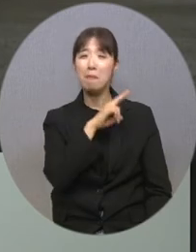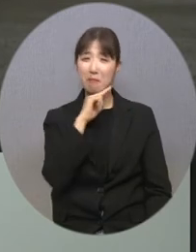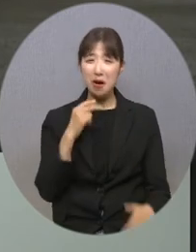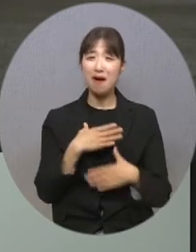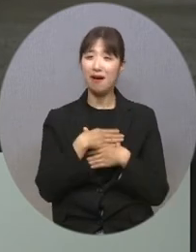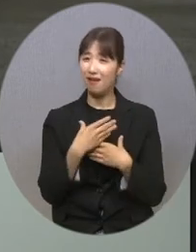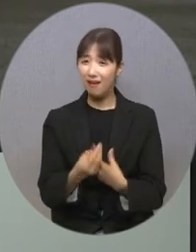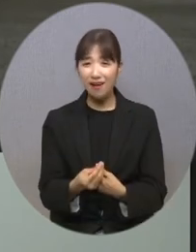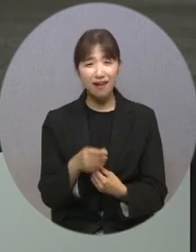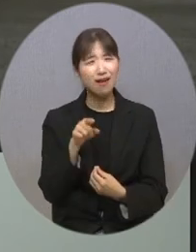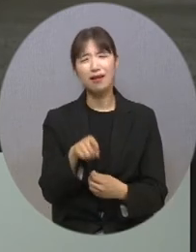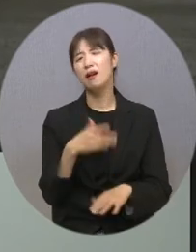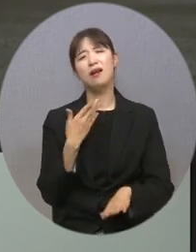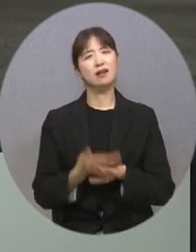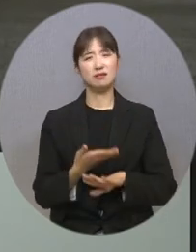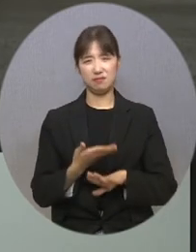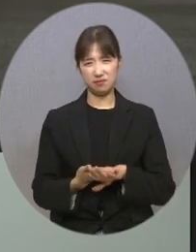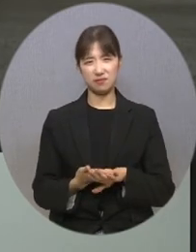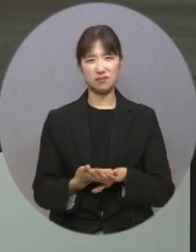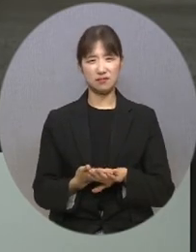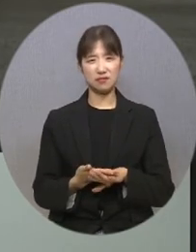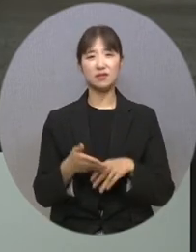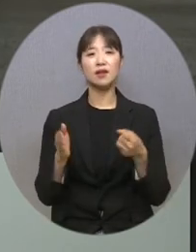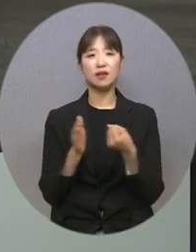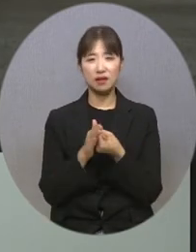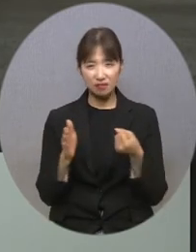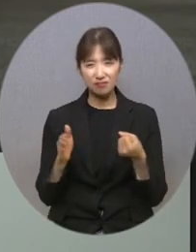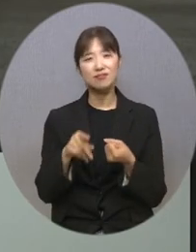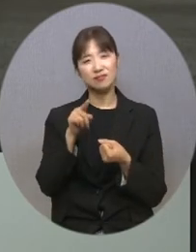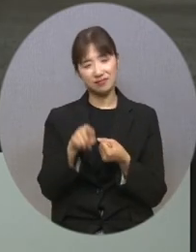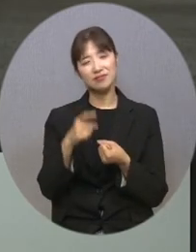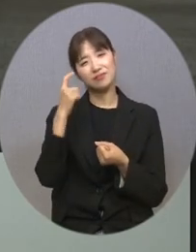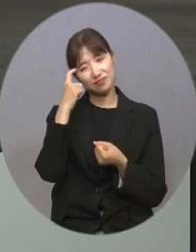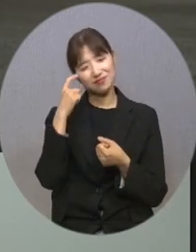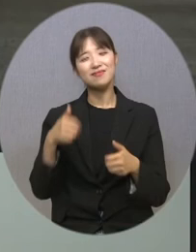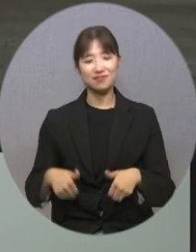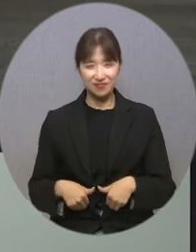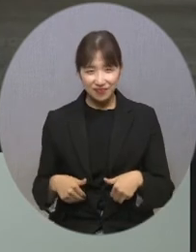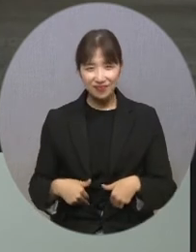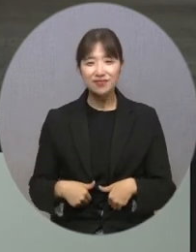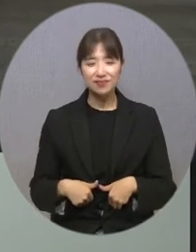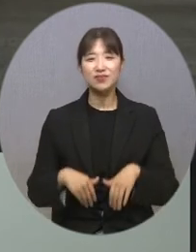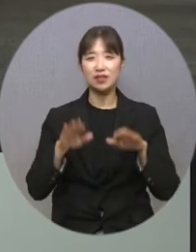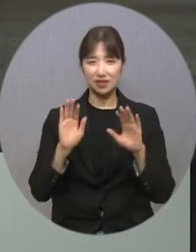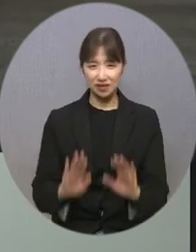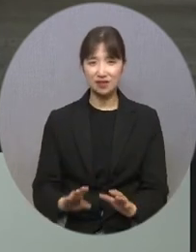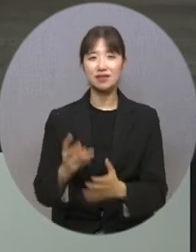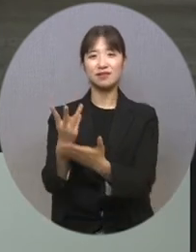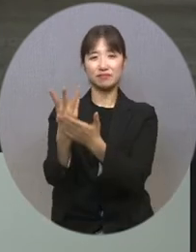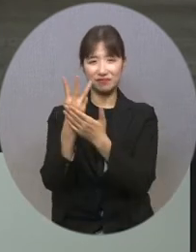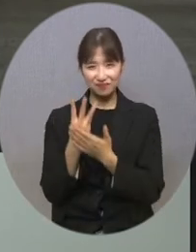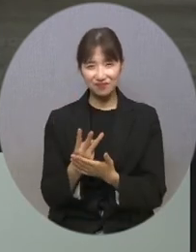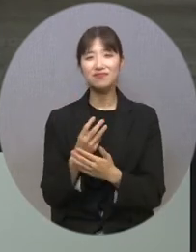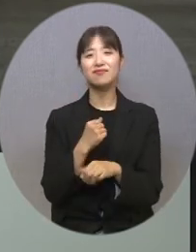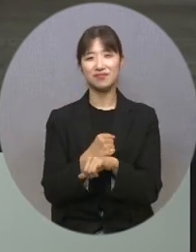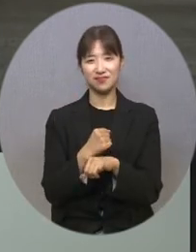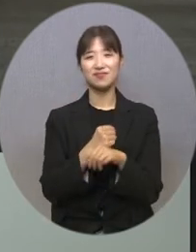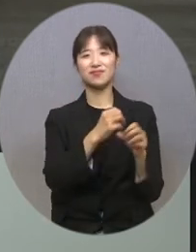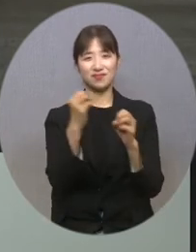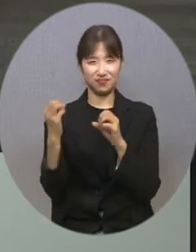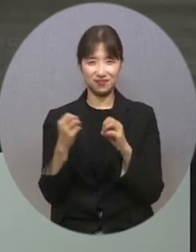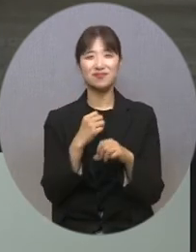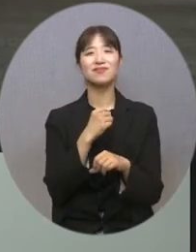보장되고 그런 사회가 아니거든요 그래서 그렇게 이해하면 좋겠다 해서 오늘도 이렇게 모시고 얘기 해 드린다